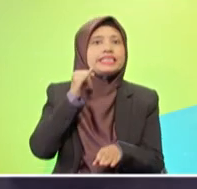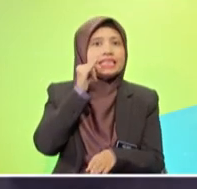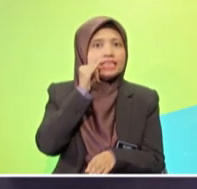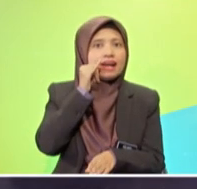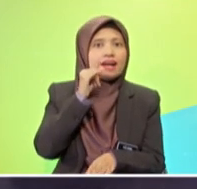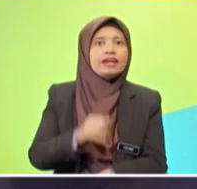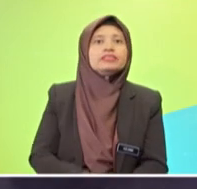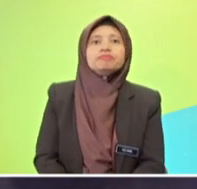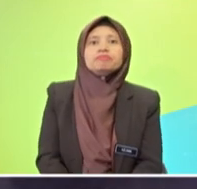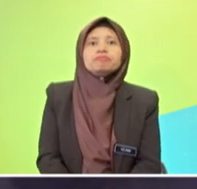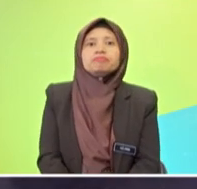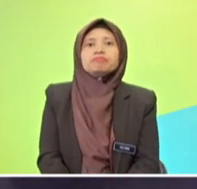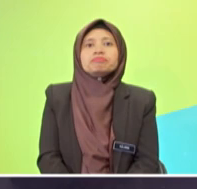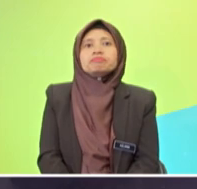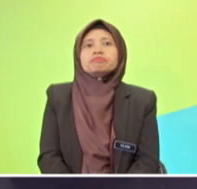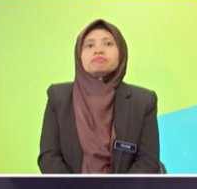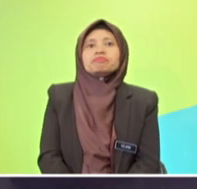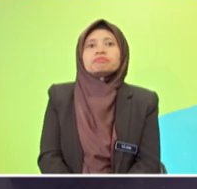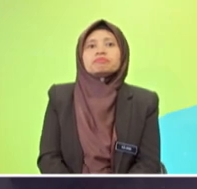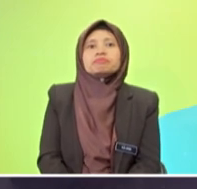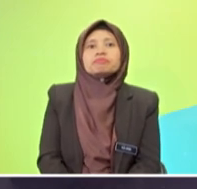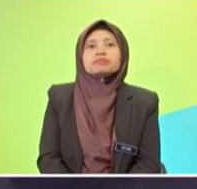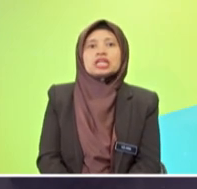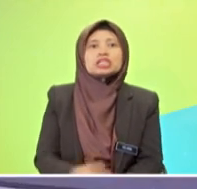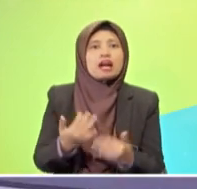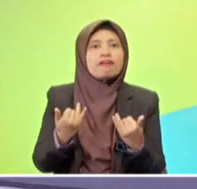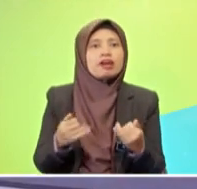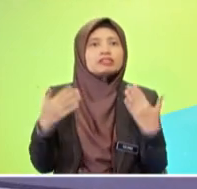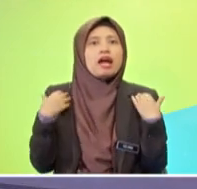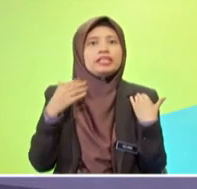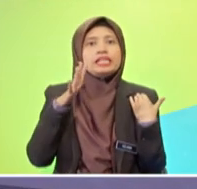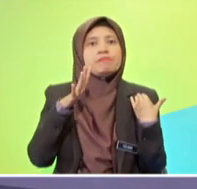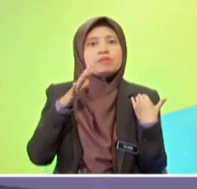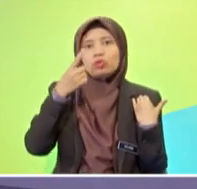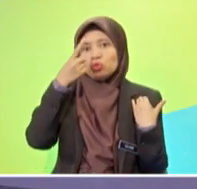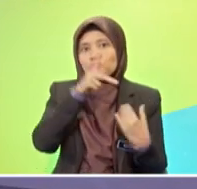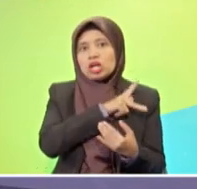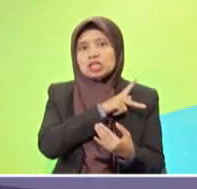oke bintang untuk bulan juragan Endak ada lima ustadz Indonesia